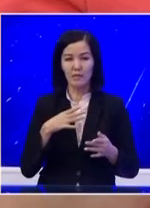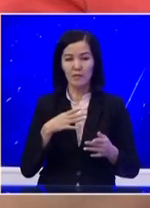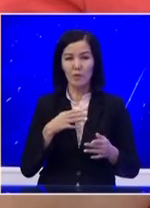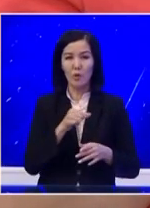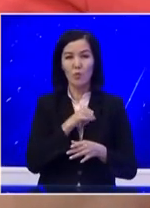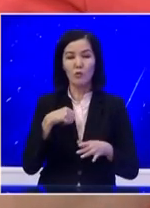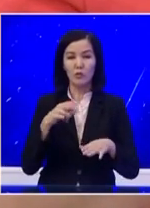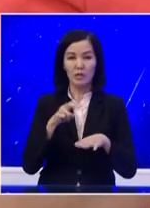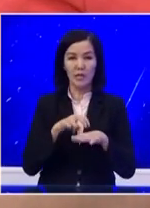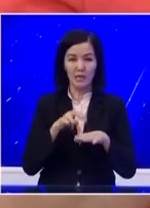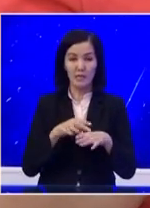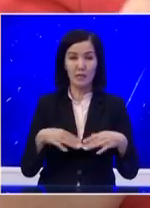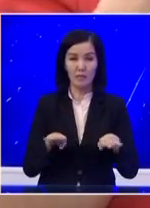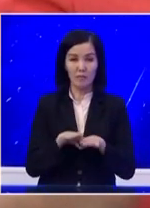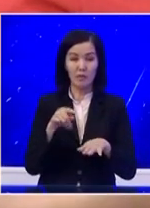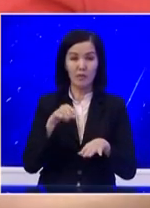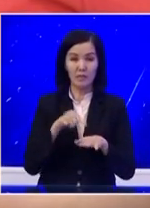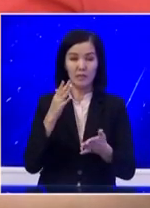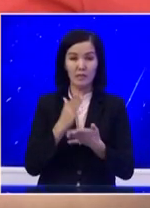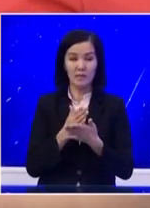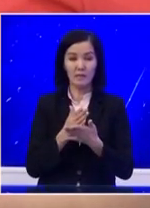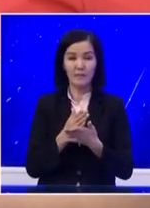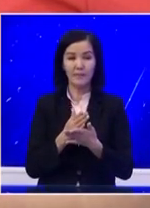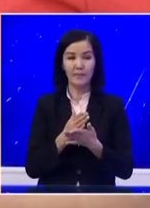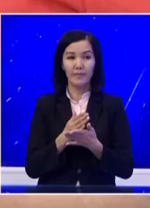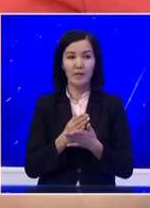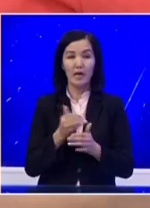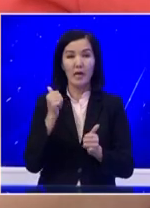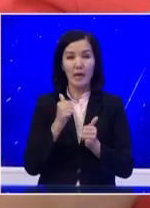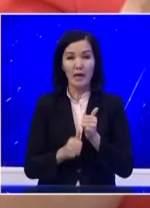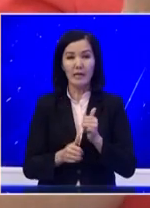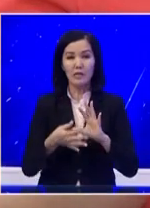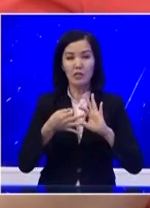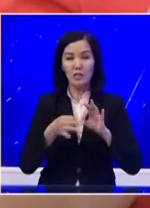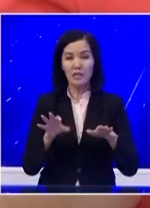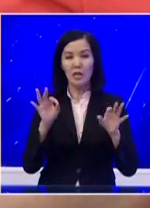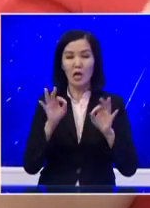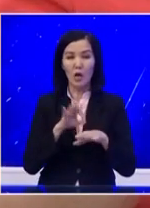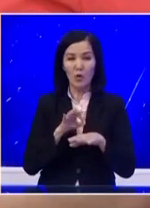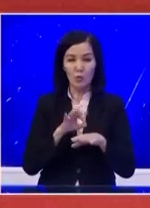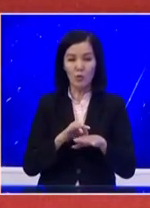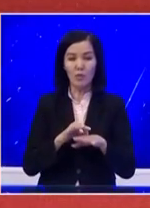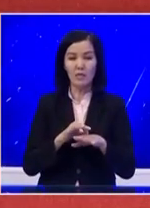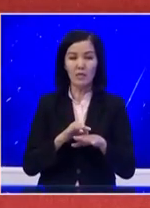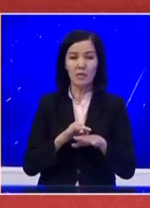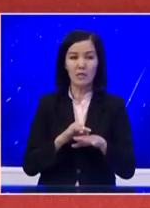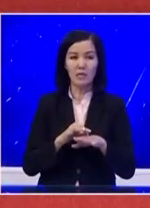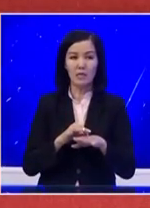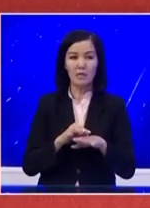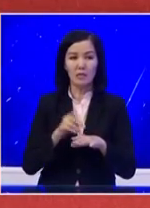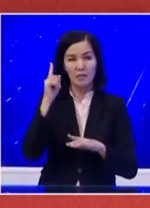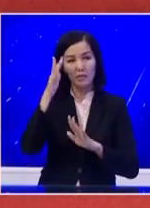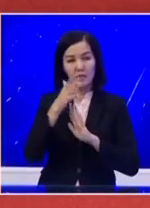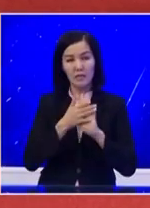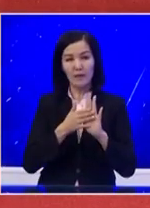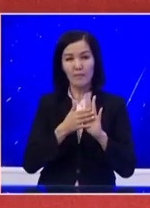сияқты сезімде болады екенсің. Өйткені әр жаңағы аурудың, әр дәрігерлердің берген кеңесінің бәрін құлақ асып